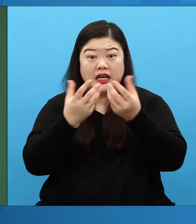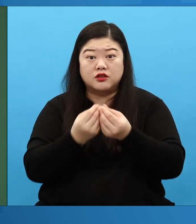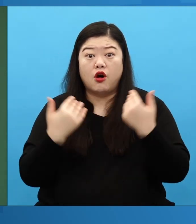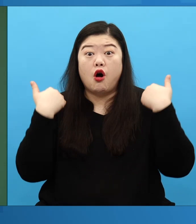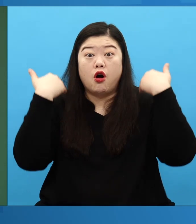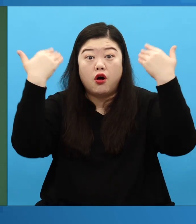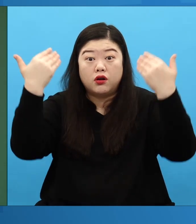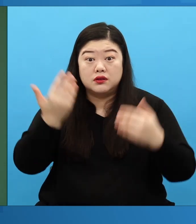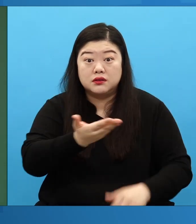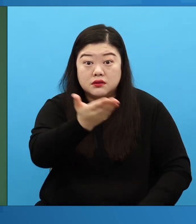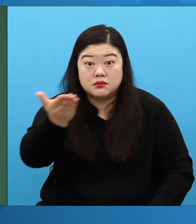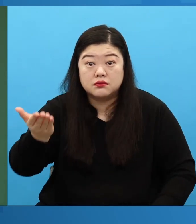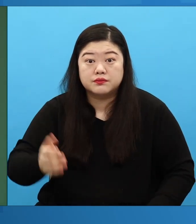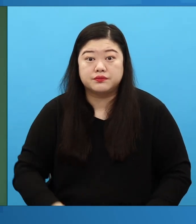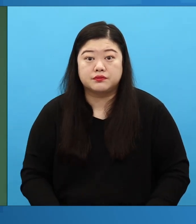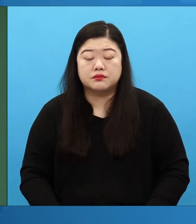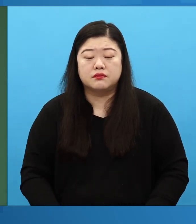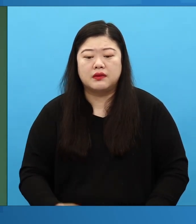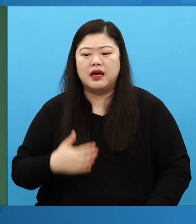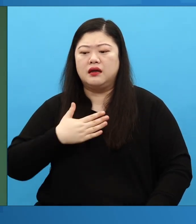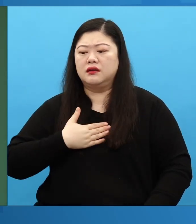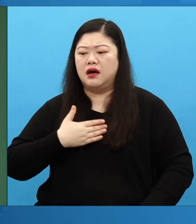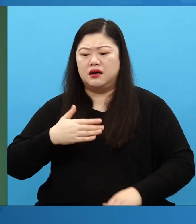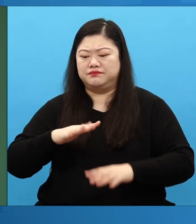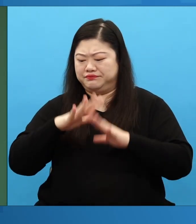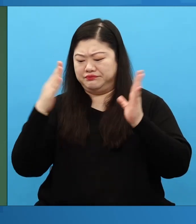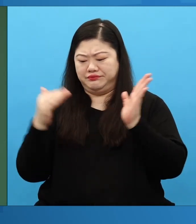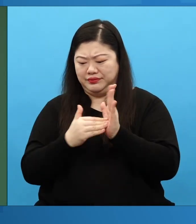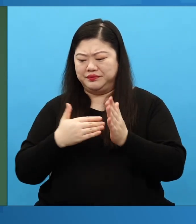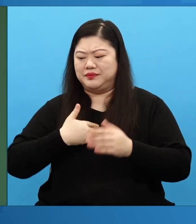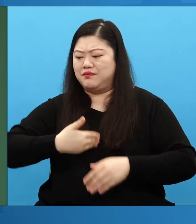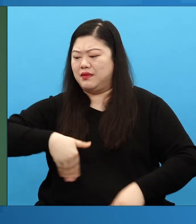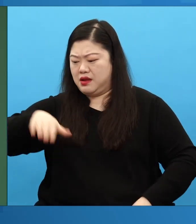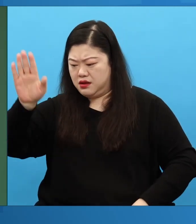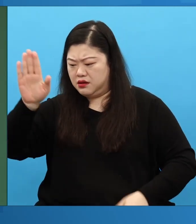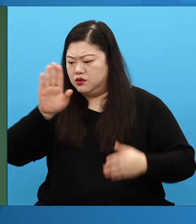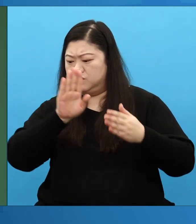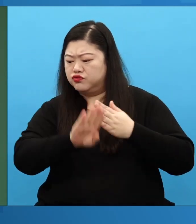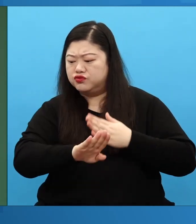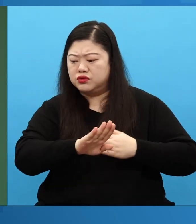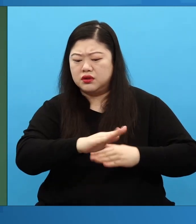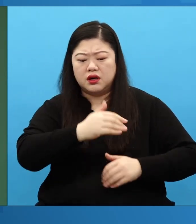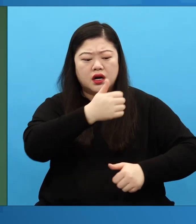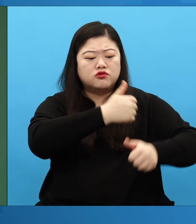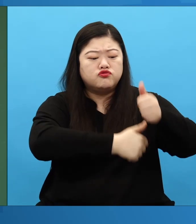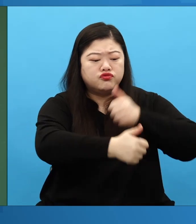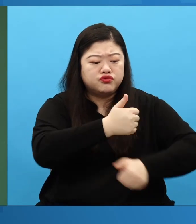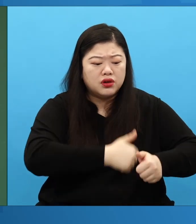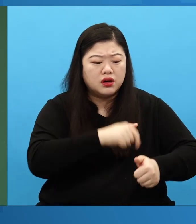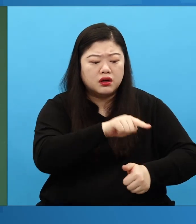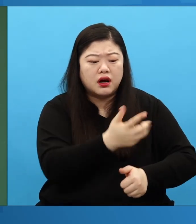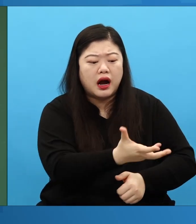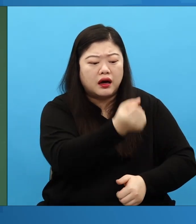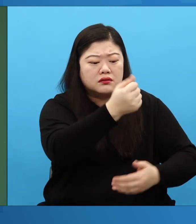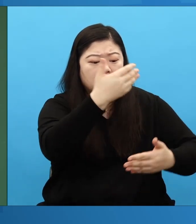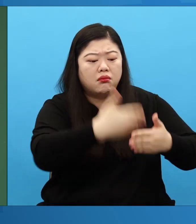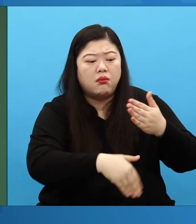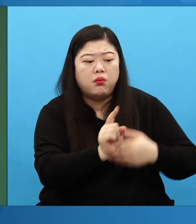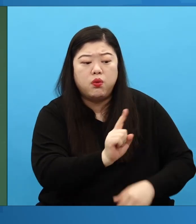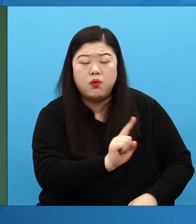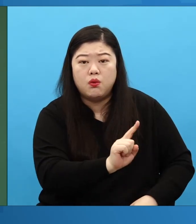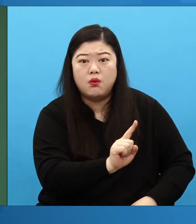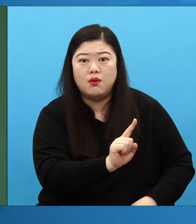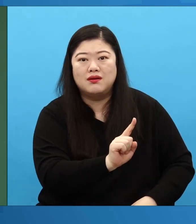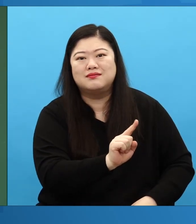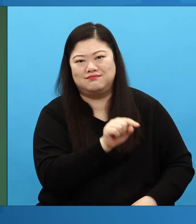leave behind this child. What is it that I will leave behind with him? 거기서 중요한 답이 나오는 겁니다. And from there, you seek a very important answer.